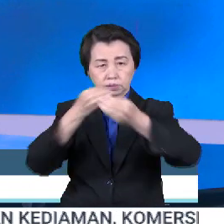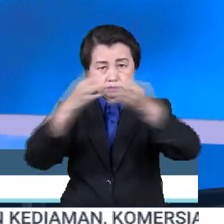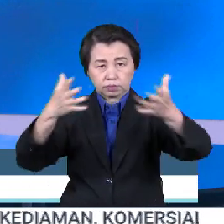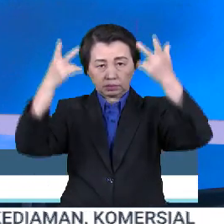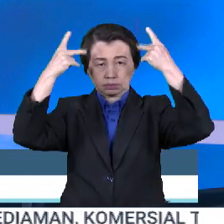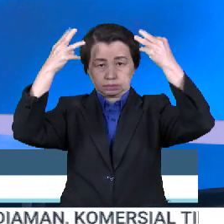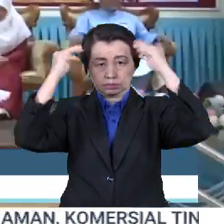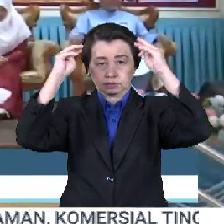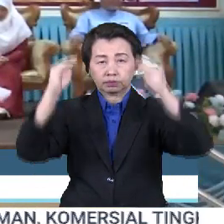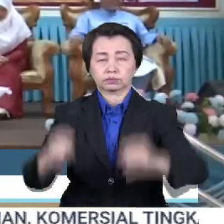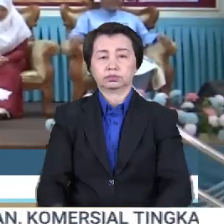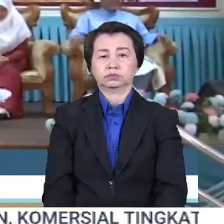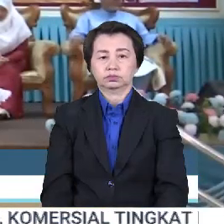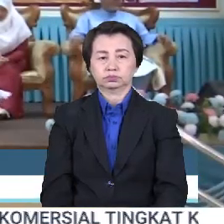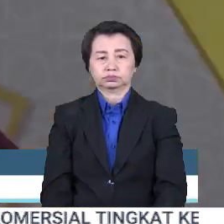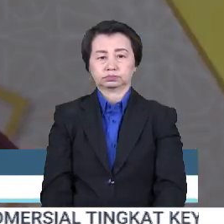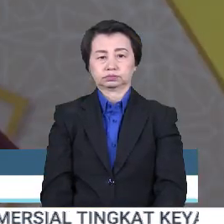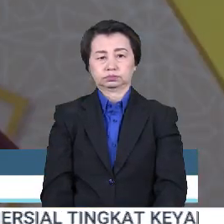Menteri.